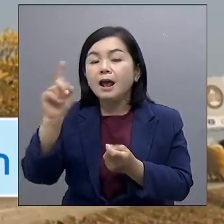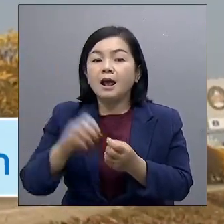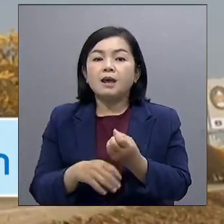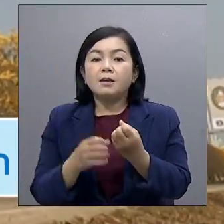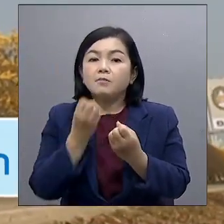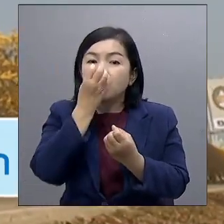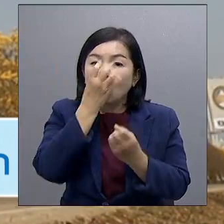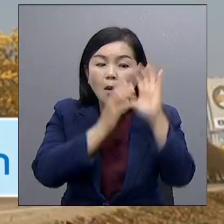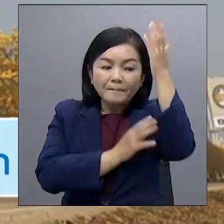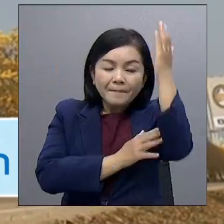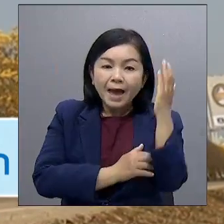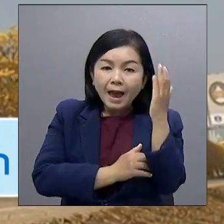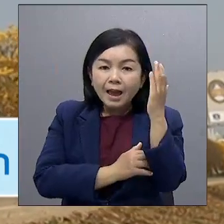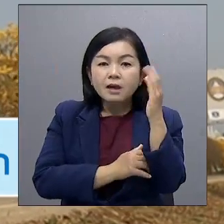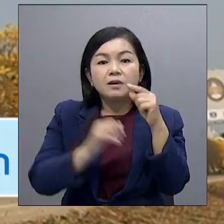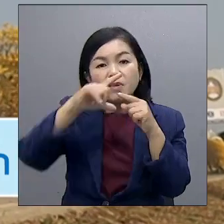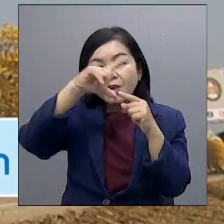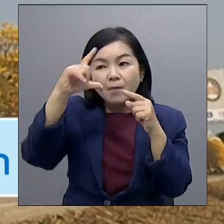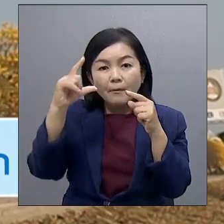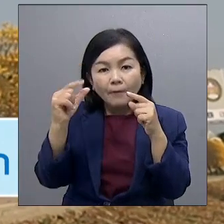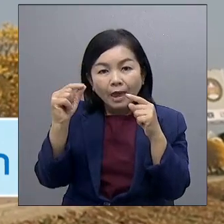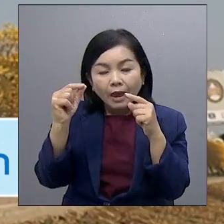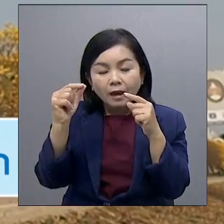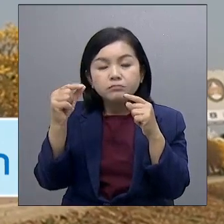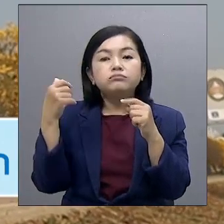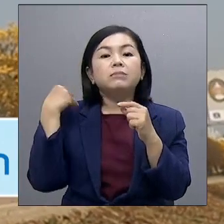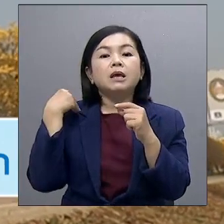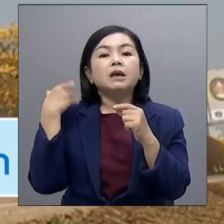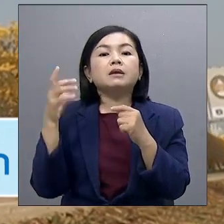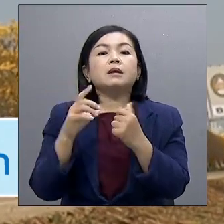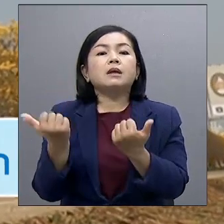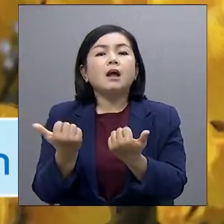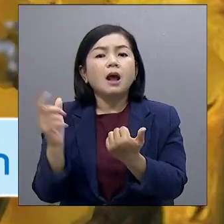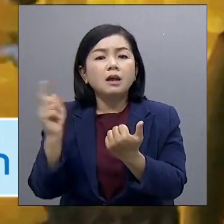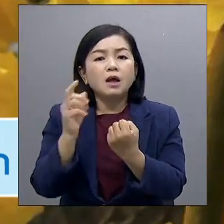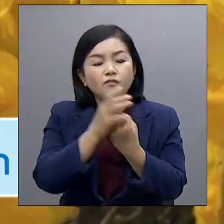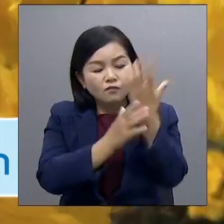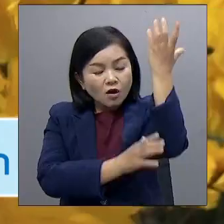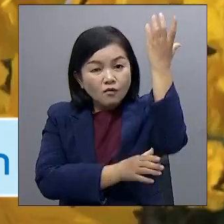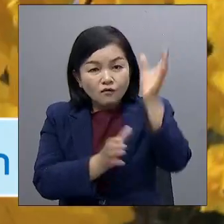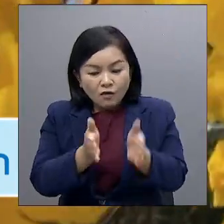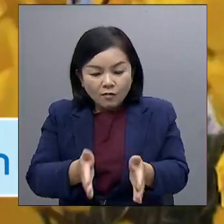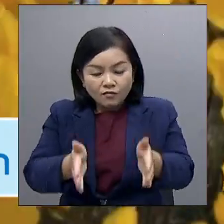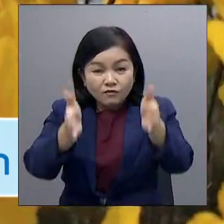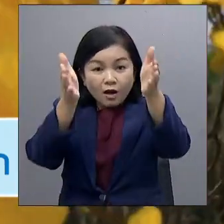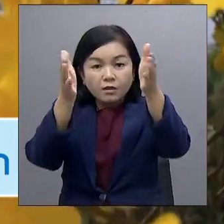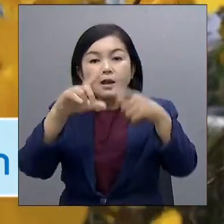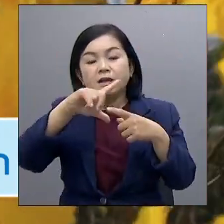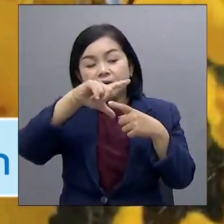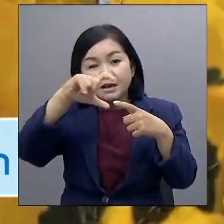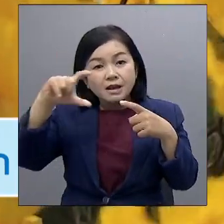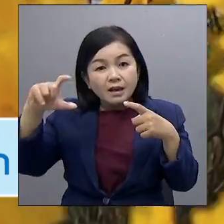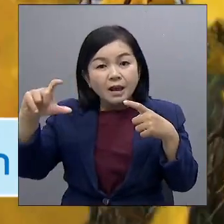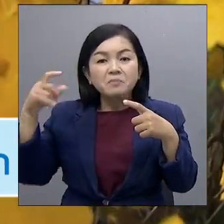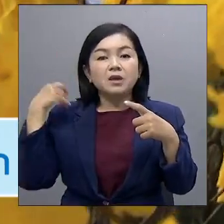ย่อย 5ใบรูปหรีดแกรมรูปไข่กลับปลายแหลมโคนสอบเรียวขอบเป็นหยักแผ่นใบสากมีขน